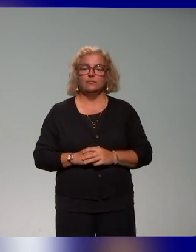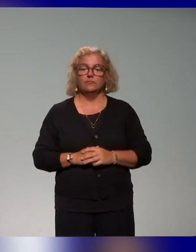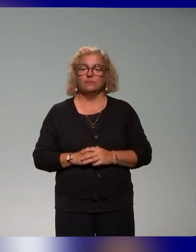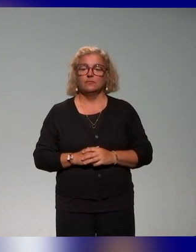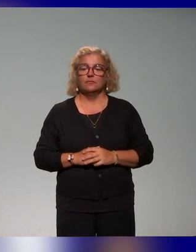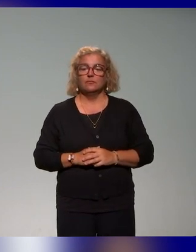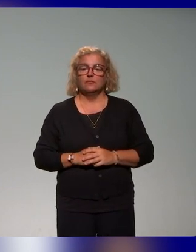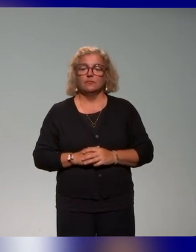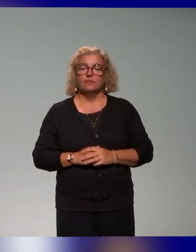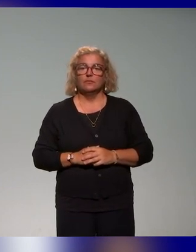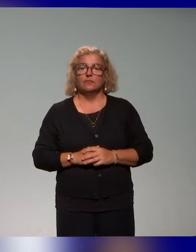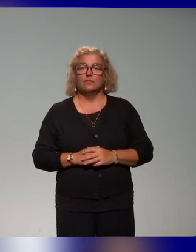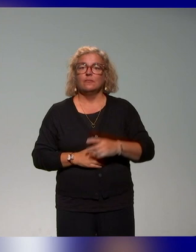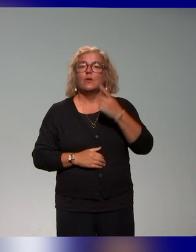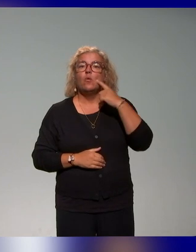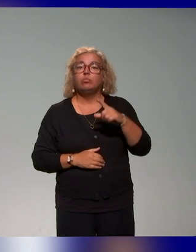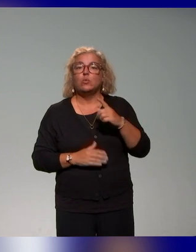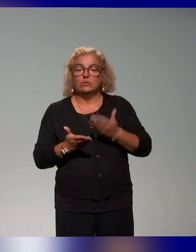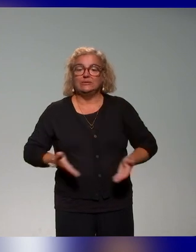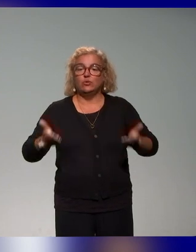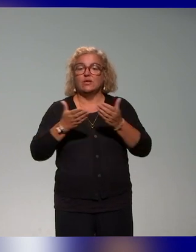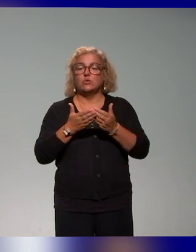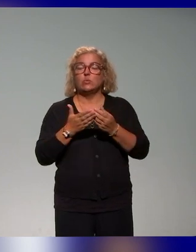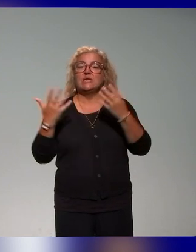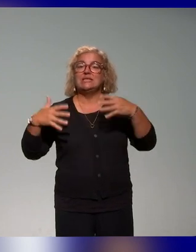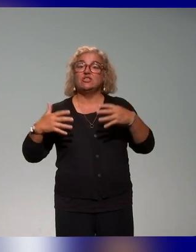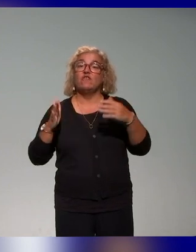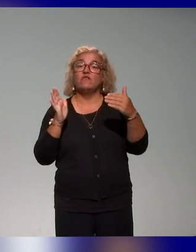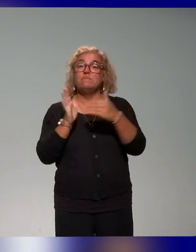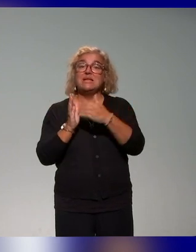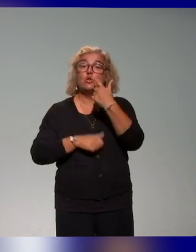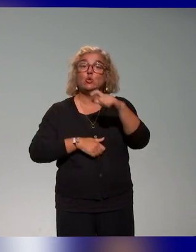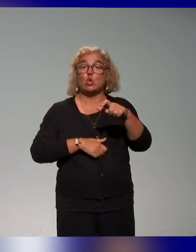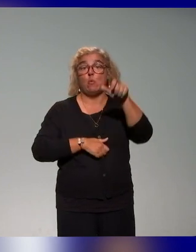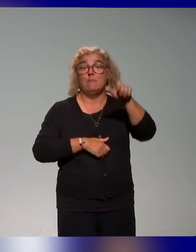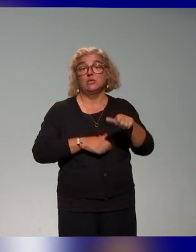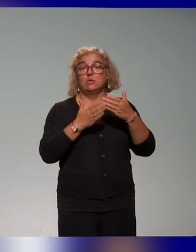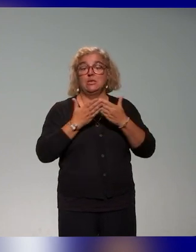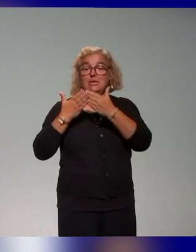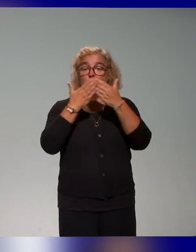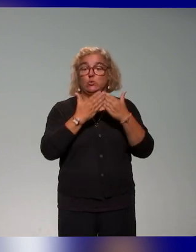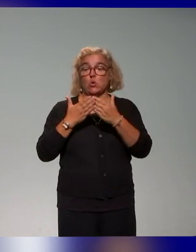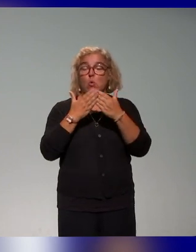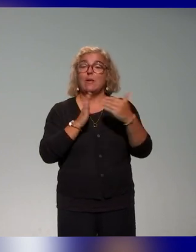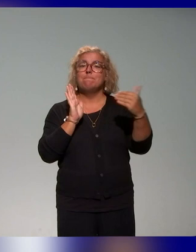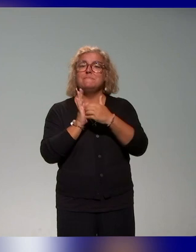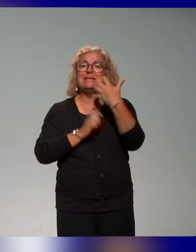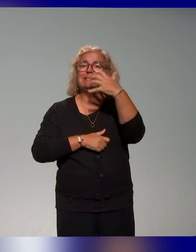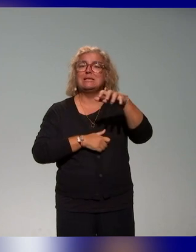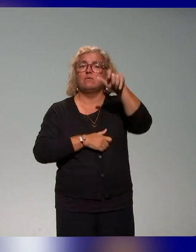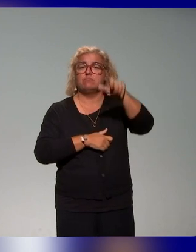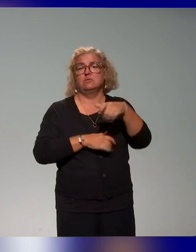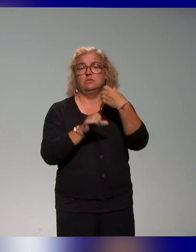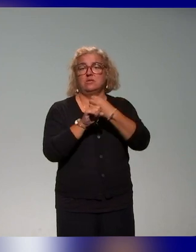Pour l'état des lieux, l'Université de La Réunion, c'est plus de 19 200 étudiants et 1 500 personnels